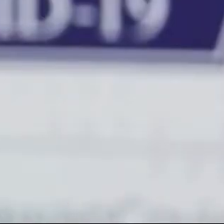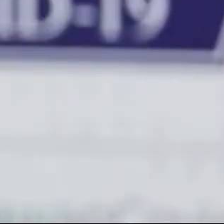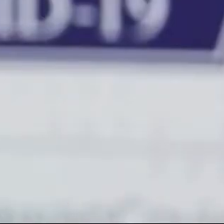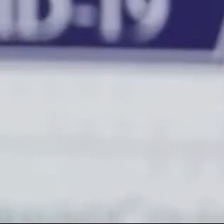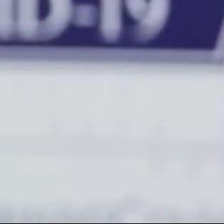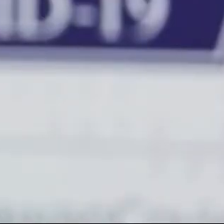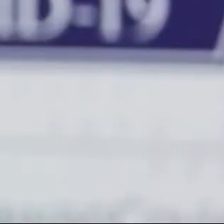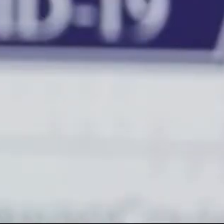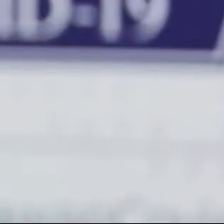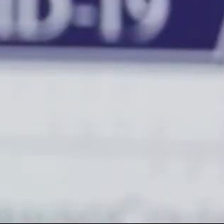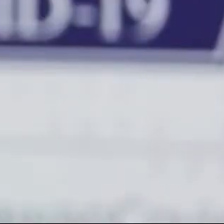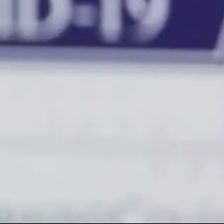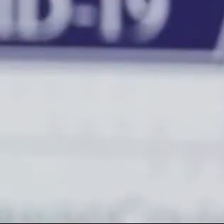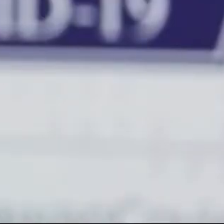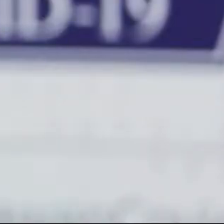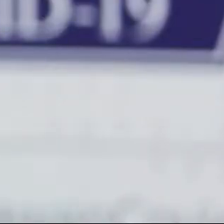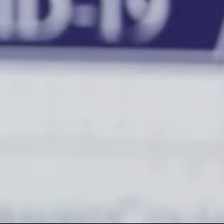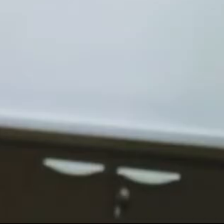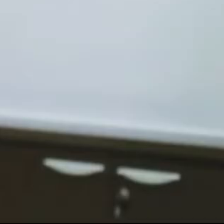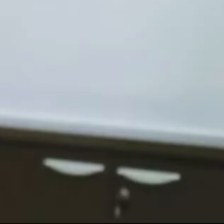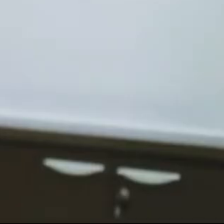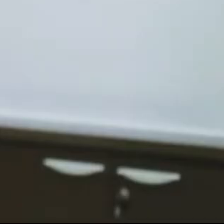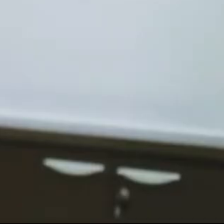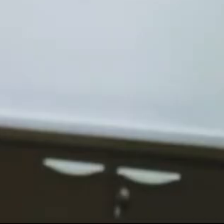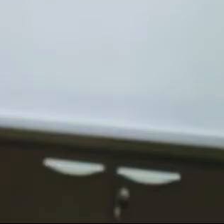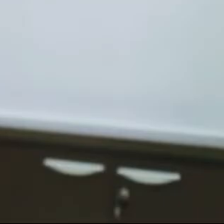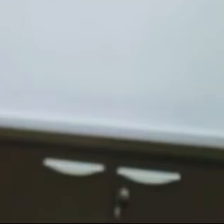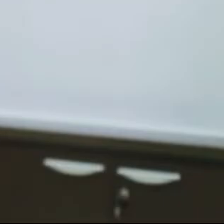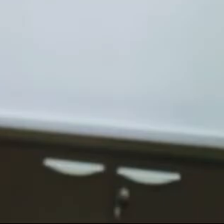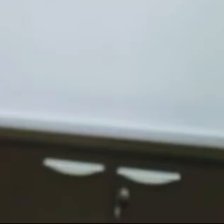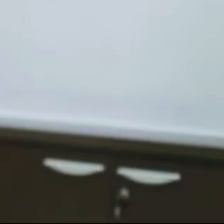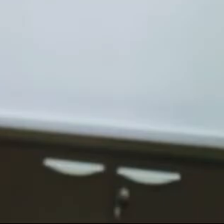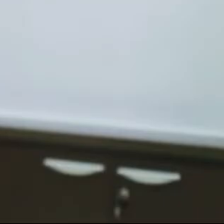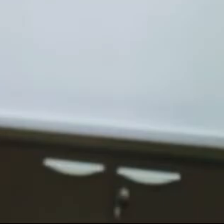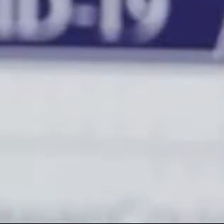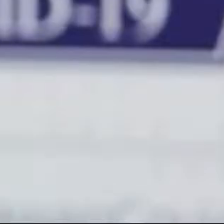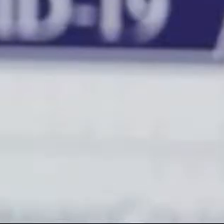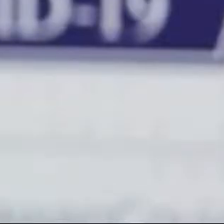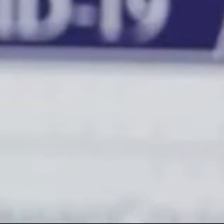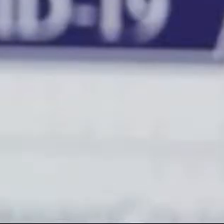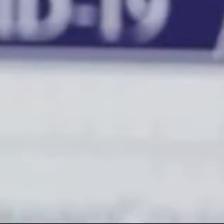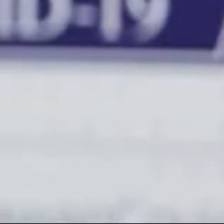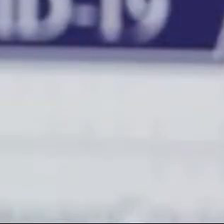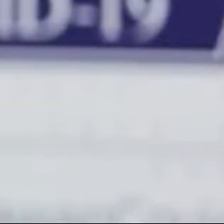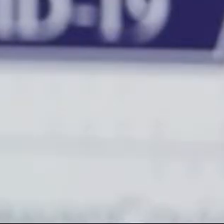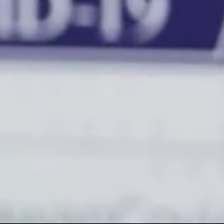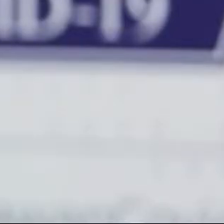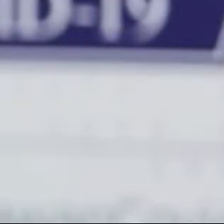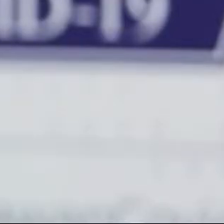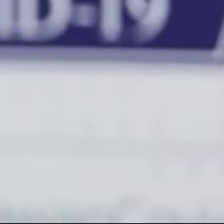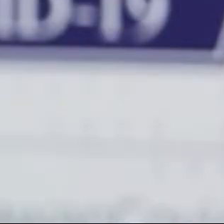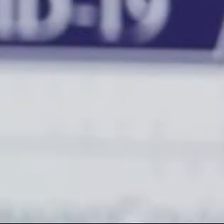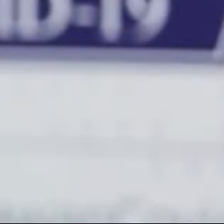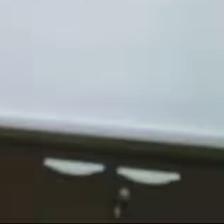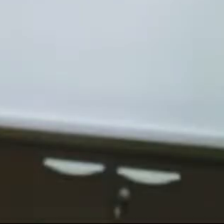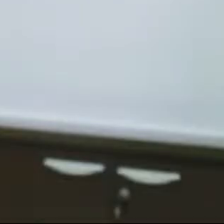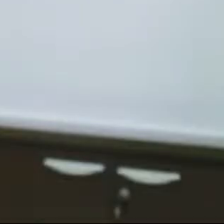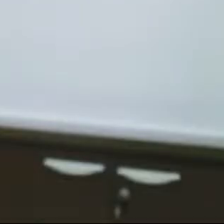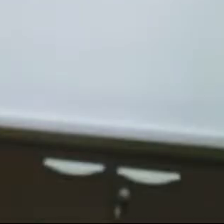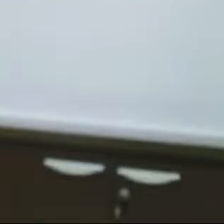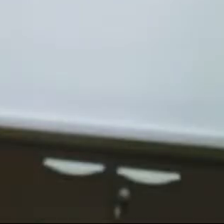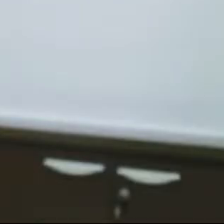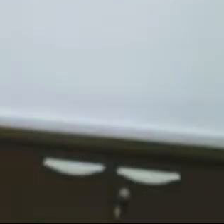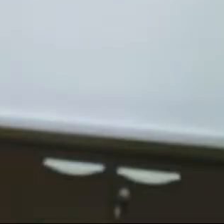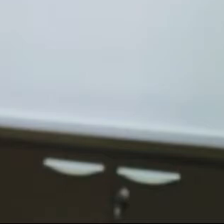Saya Letnan Jenderal TNI Doni Monardo, Ketua Gugus Tugas, mengingatkan wabah COVID-19 masih berlangsung.